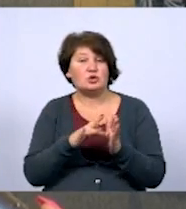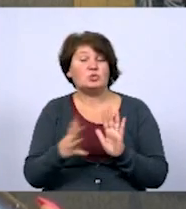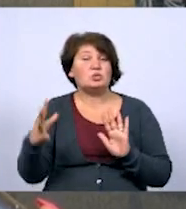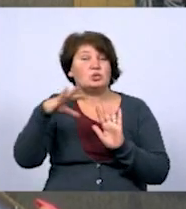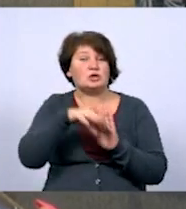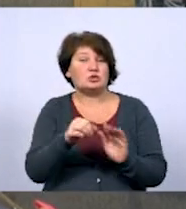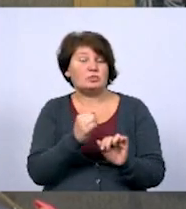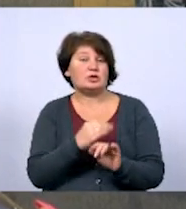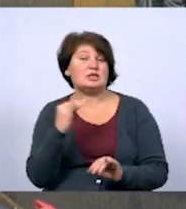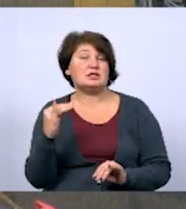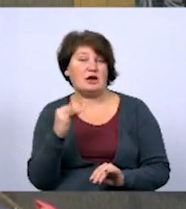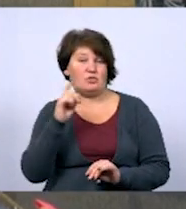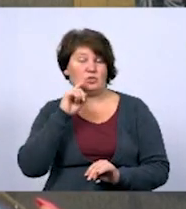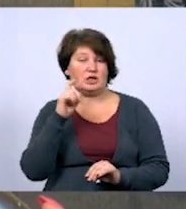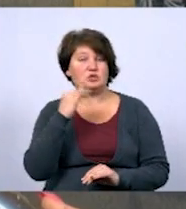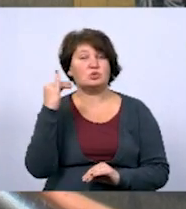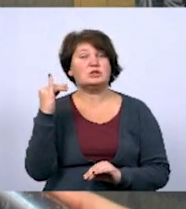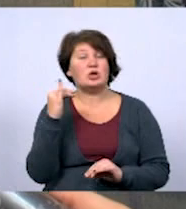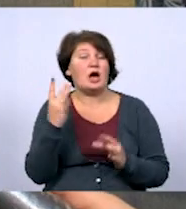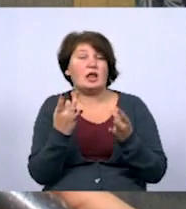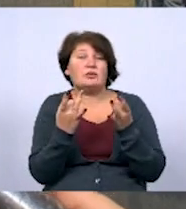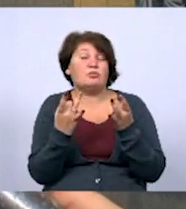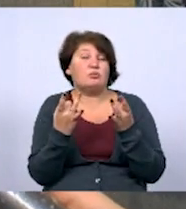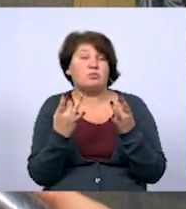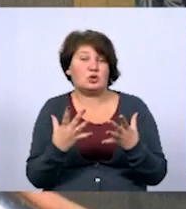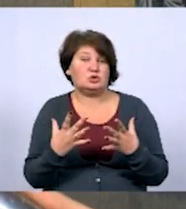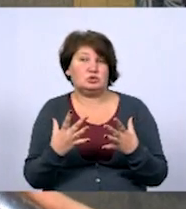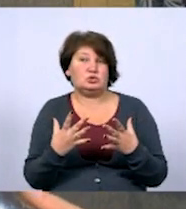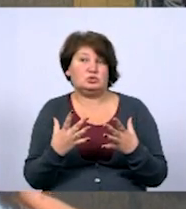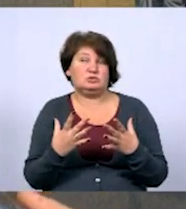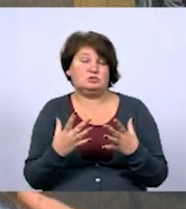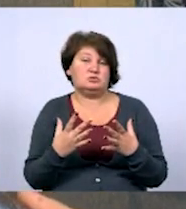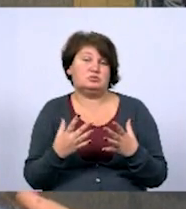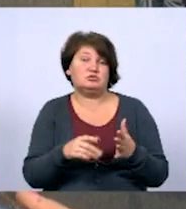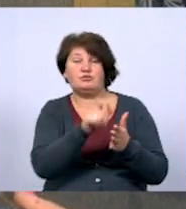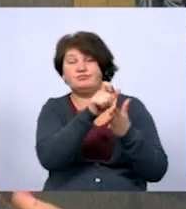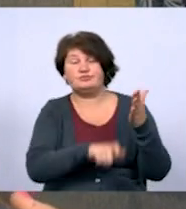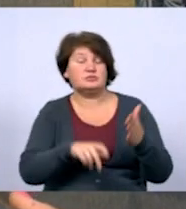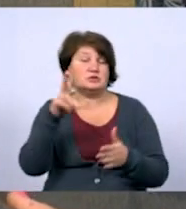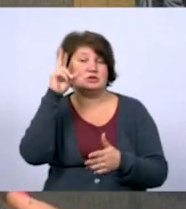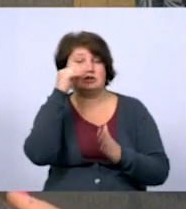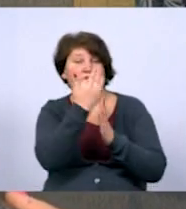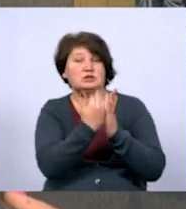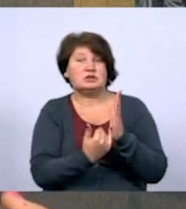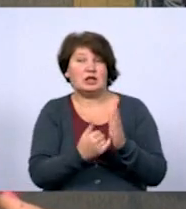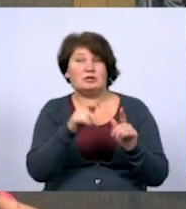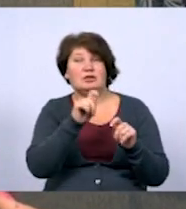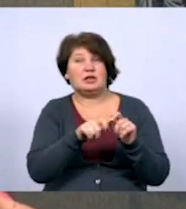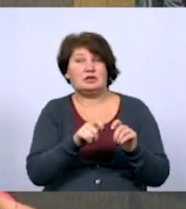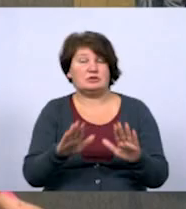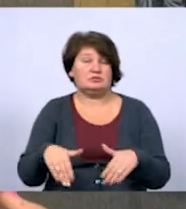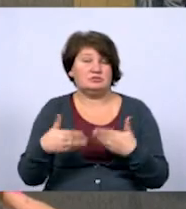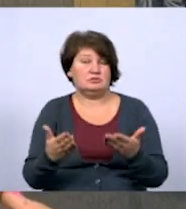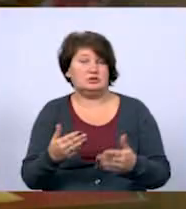для нього цікавим українську історію, а не просто її вихолостити голими текстами, датами і тестами, які часто заміняють нам, власне,